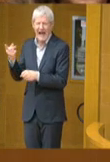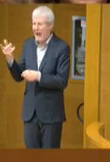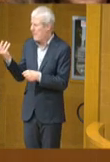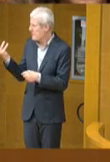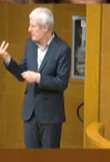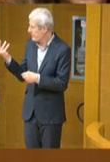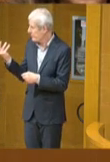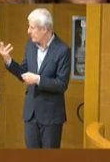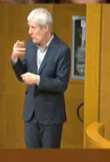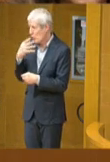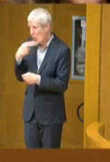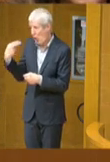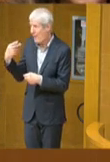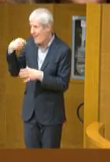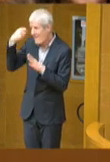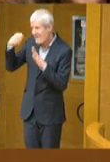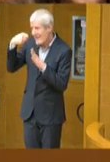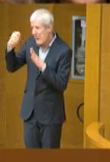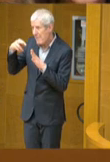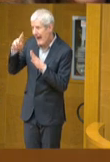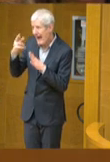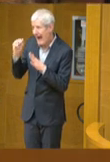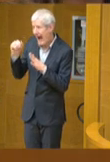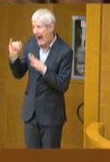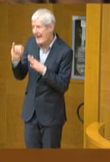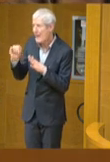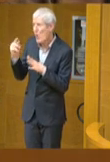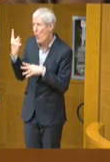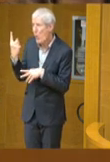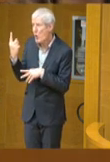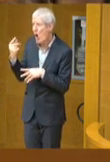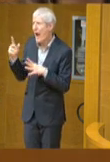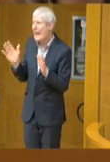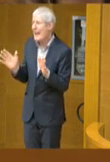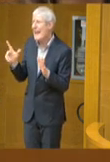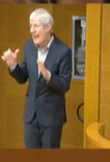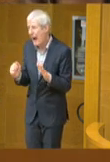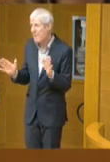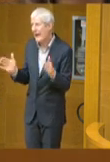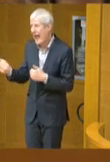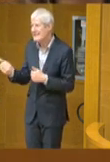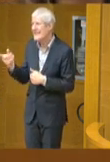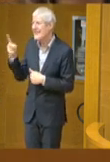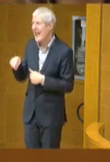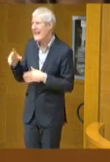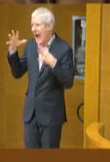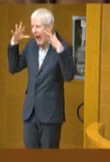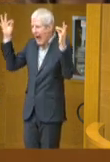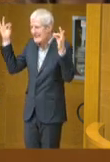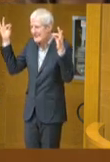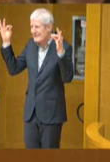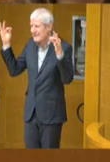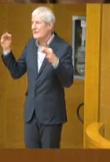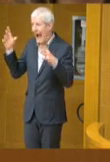nel film di Rai 1 sulla classe degli asini, che racconta la genesi, cioè quello che accadde